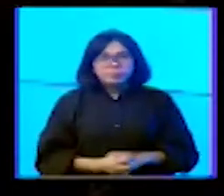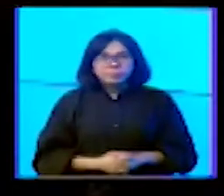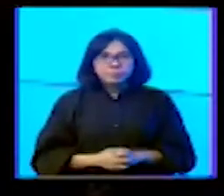melaporkan